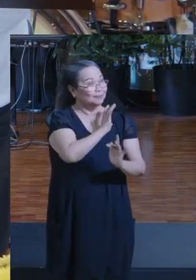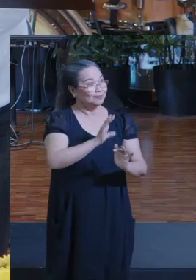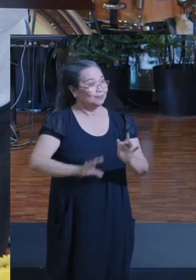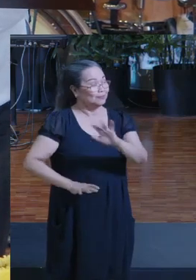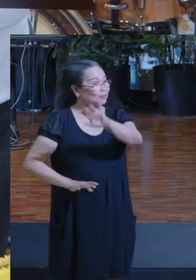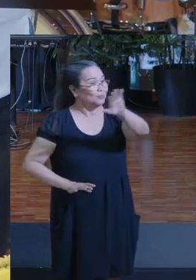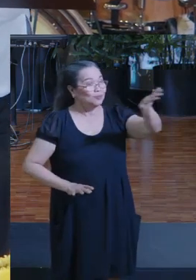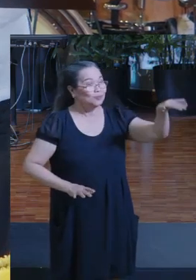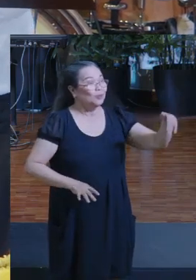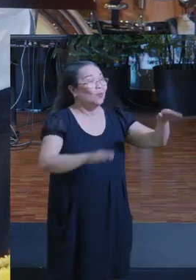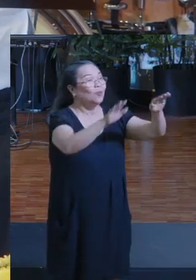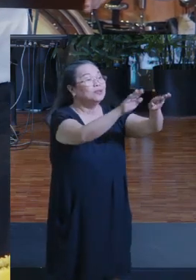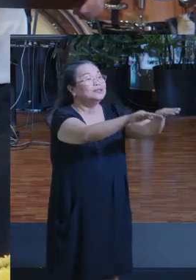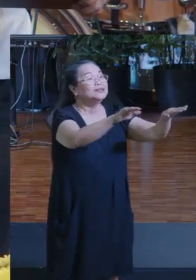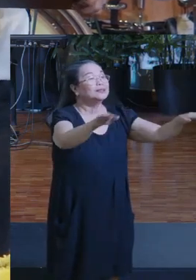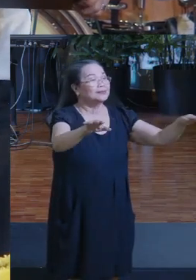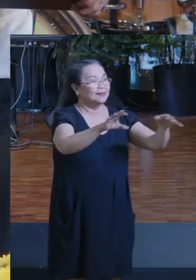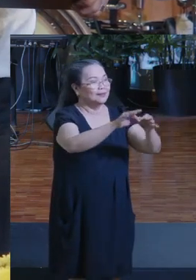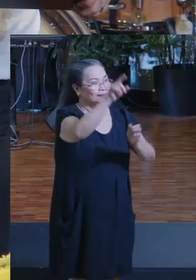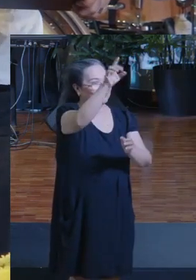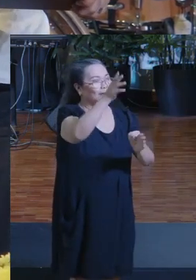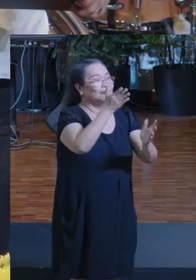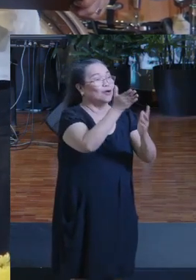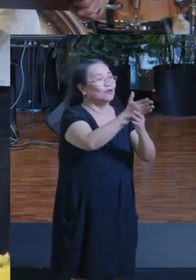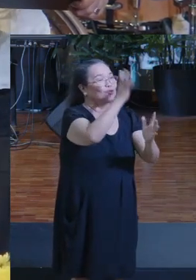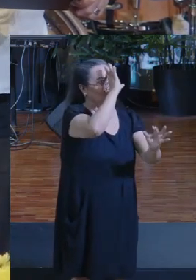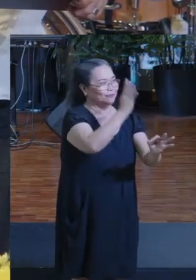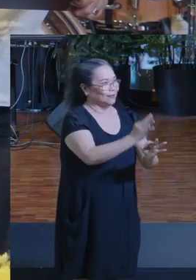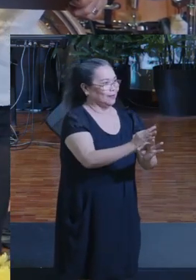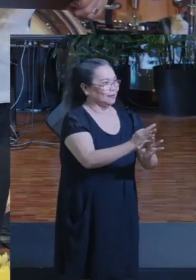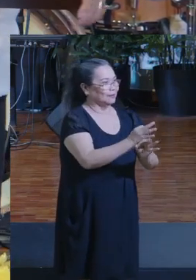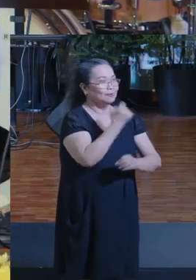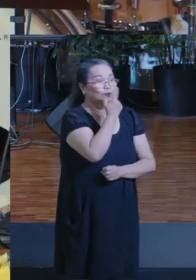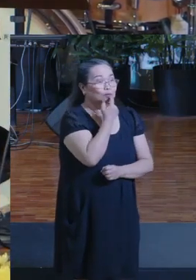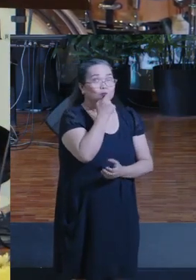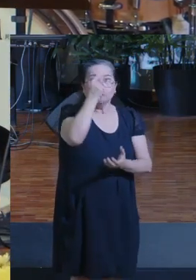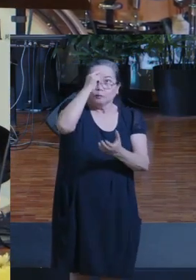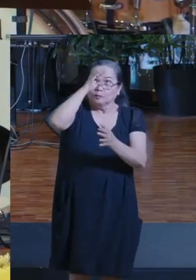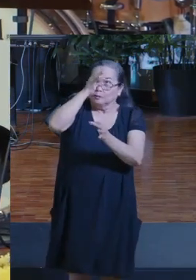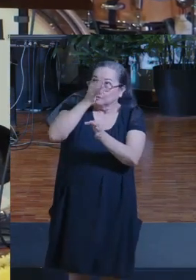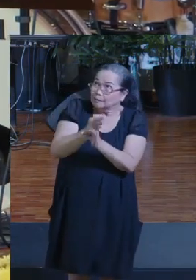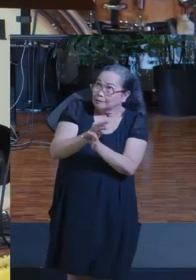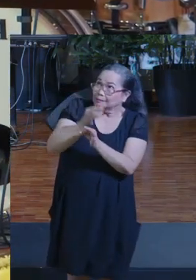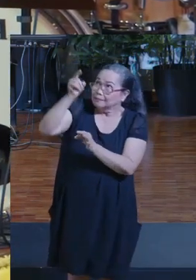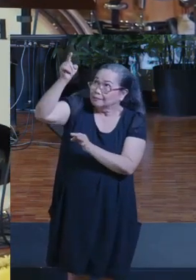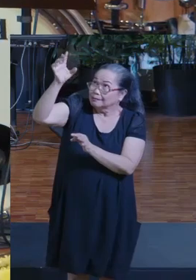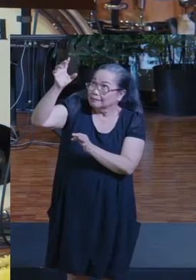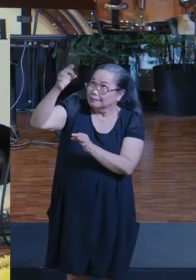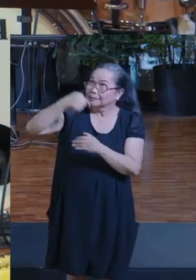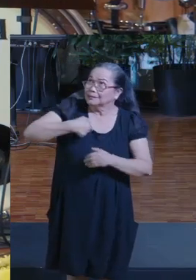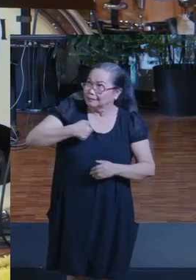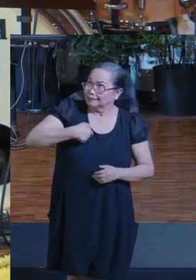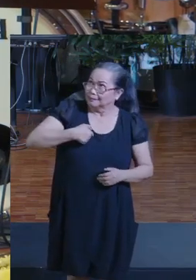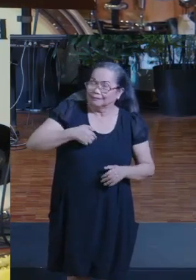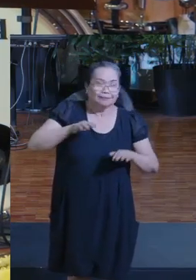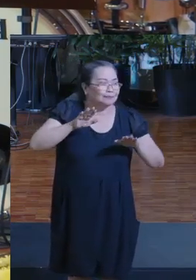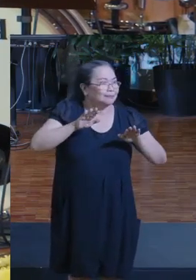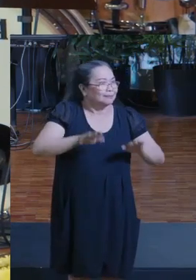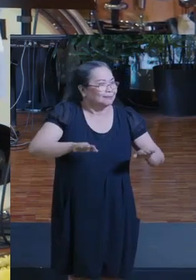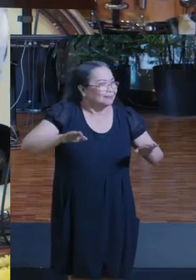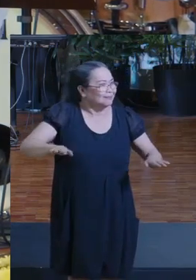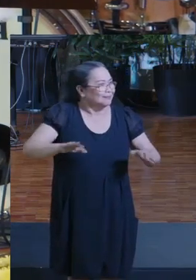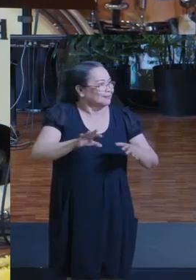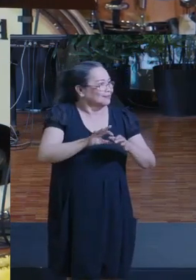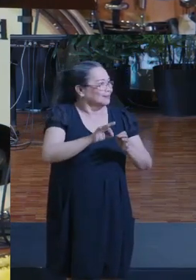all sons of God through faith. Lahat ng mananampalataya kay Jesus are in Christ through